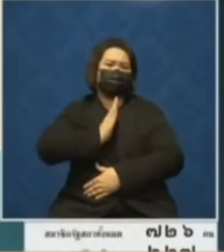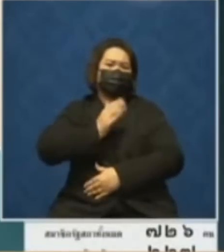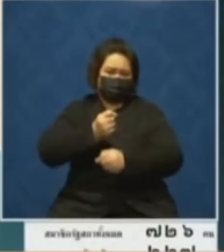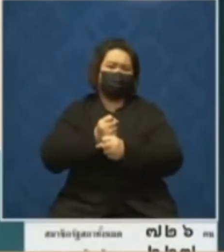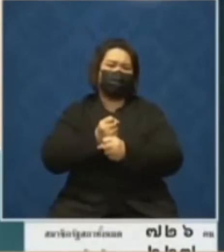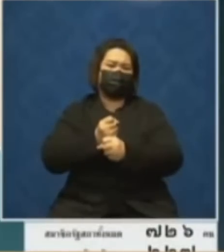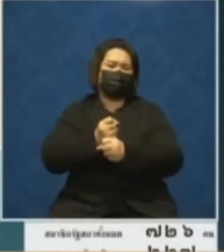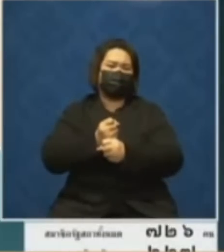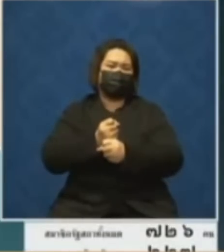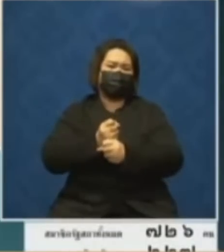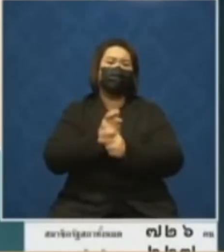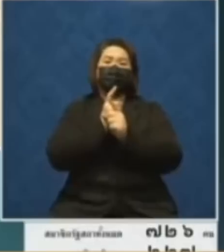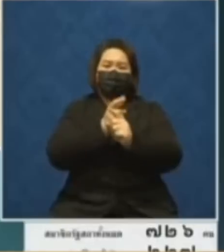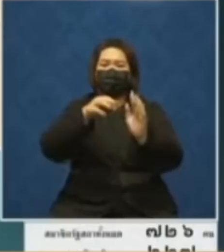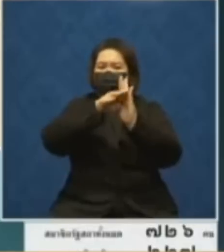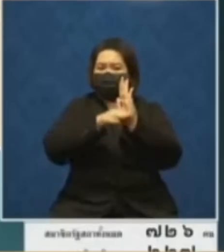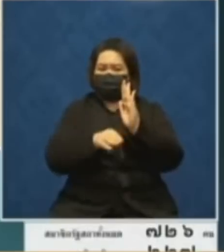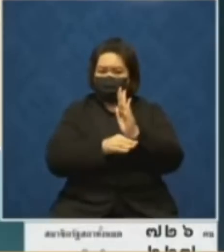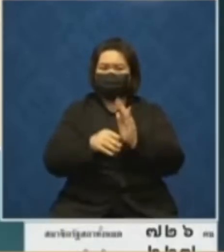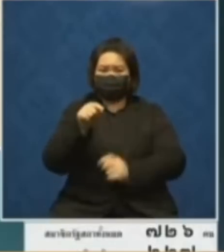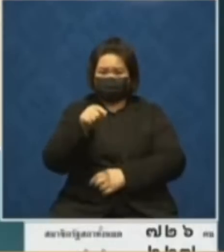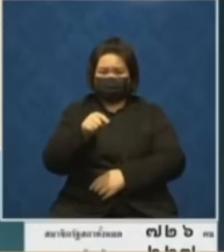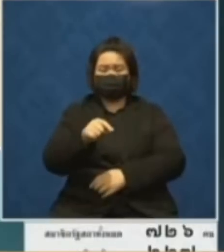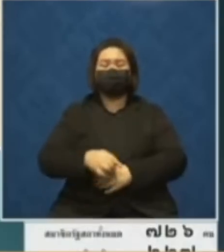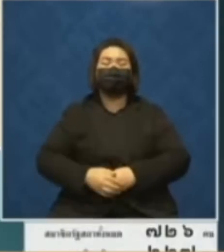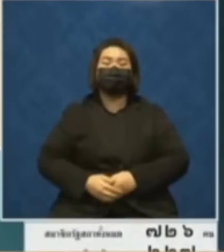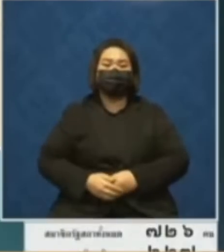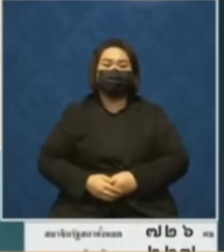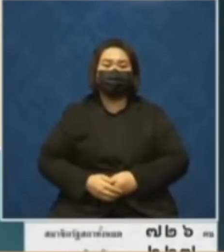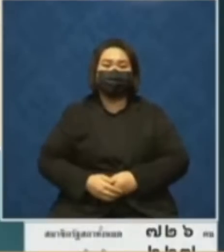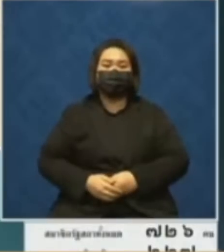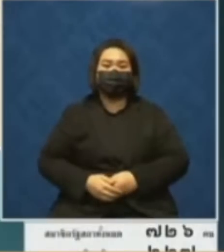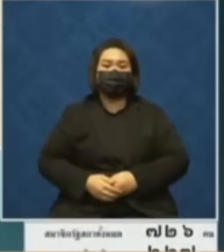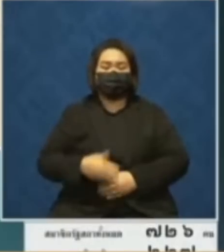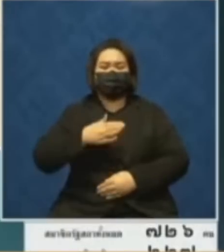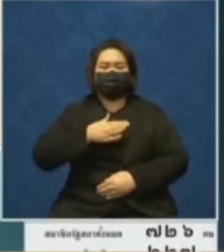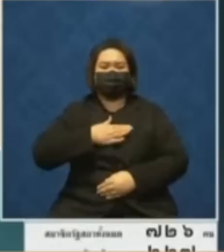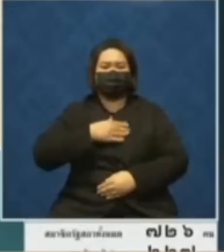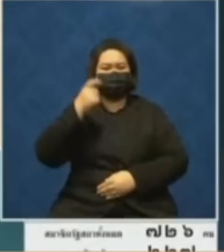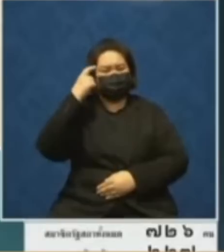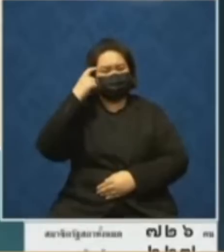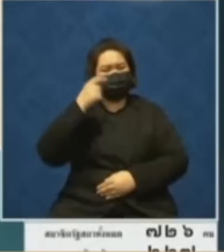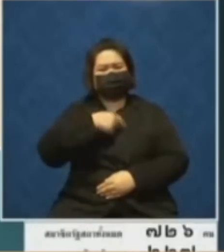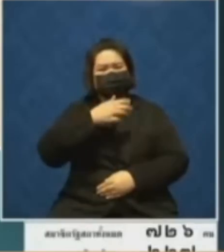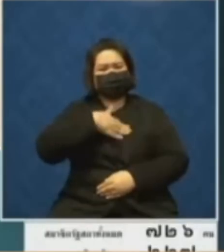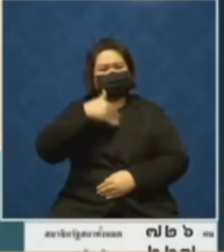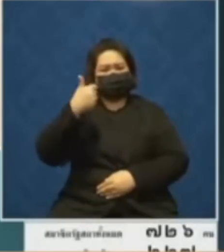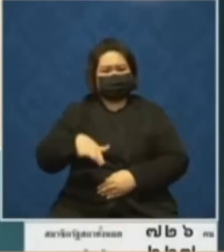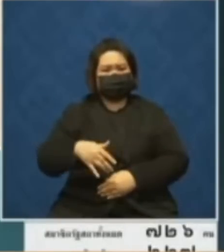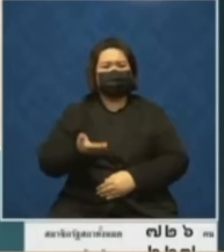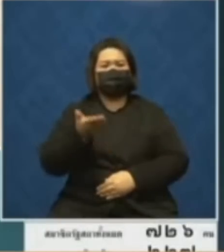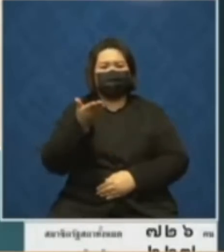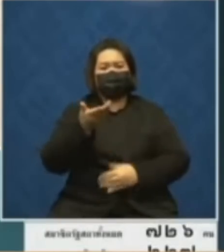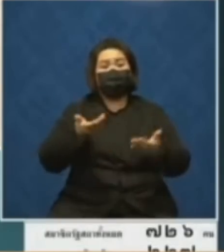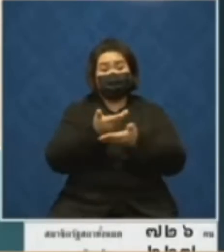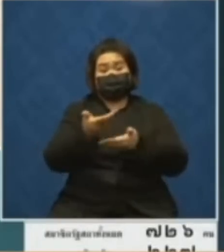้ทำตามกระบวนการนี้ เพราฉนั้นผมจึงไม่สู้สบายใจนักผมขออนิญาตห